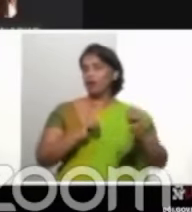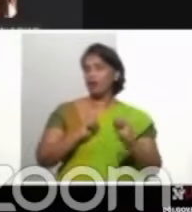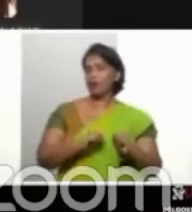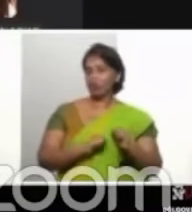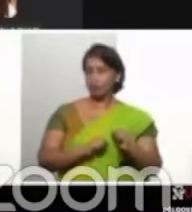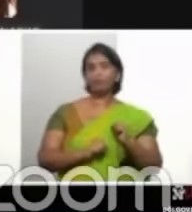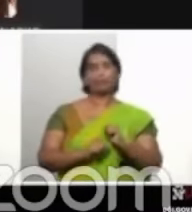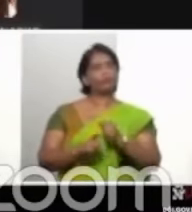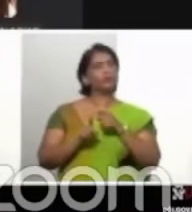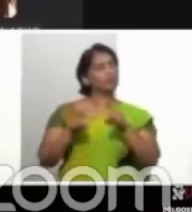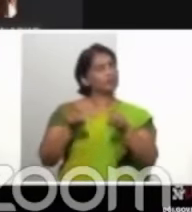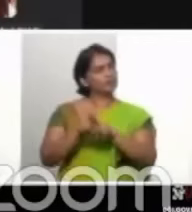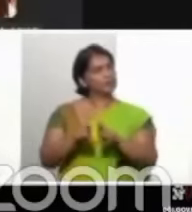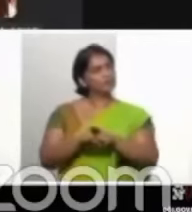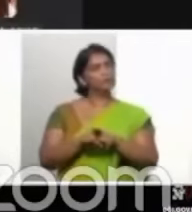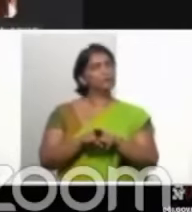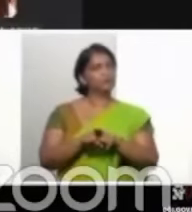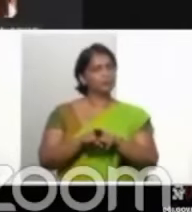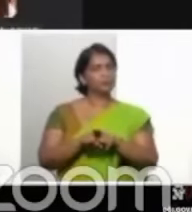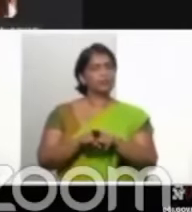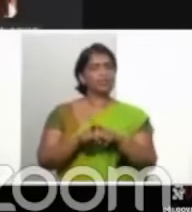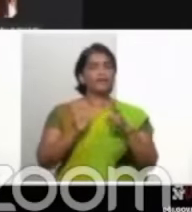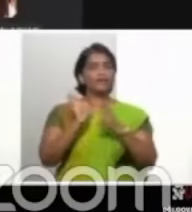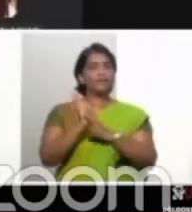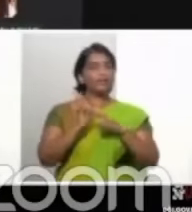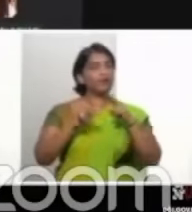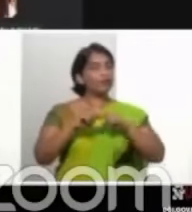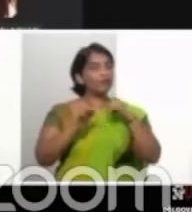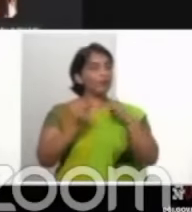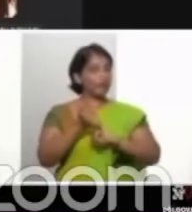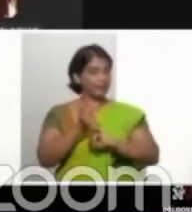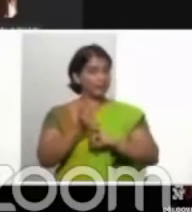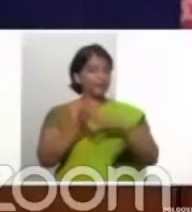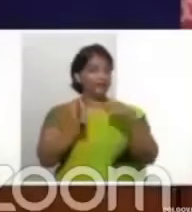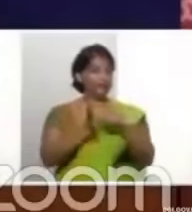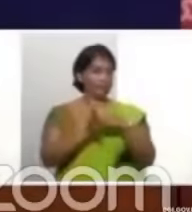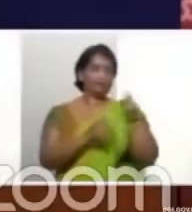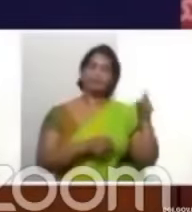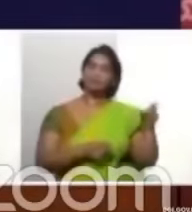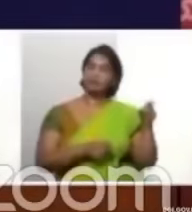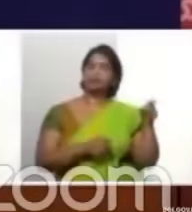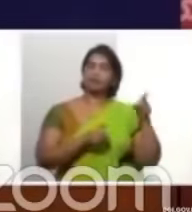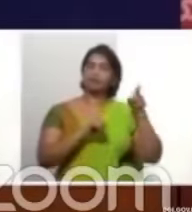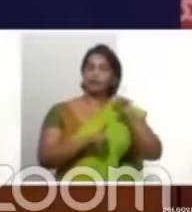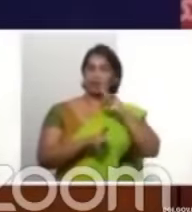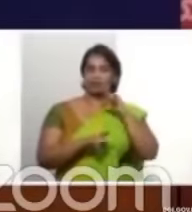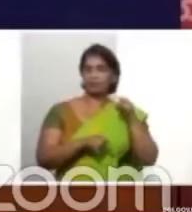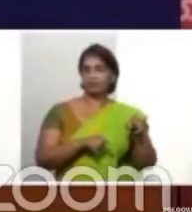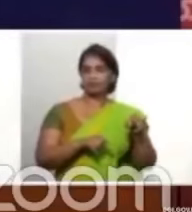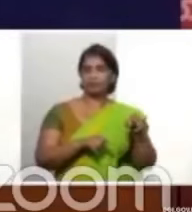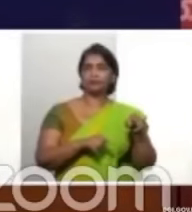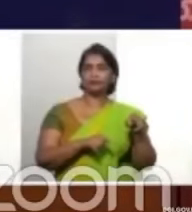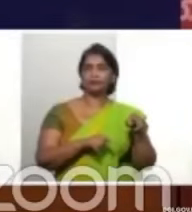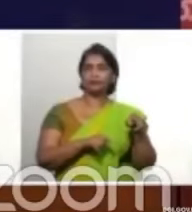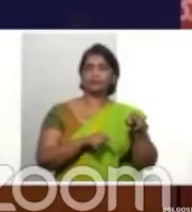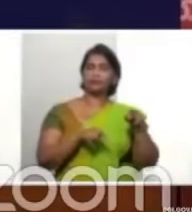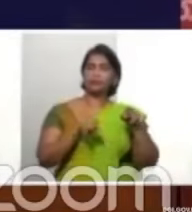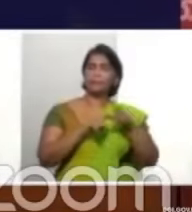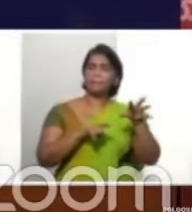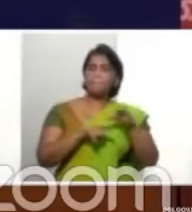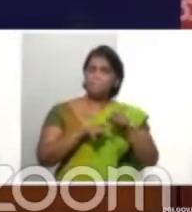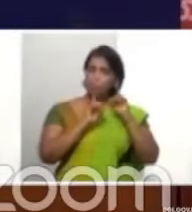එකම VFS එක සම්බන්ධයෙන් දැන් දැනට නැවත අර මොබිටෙල්ල පාවිච්චි කරපු